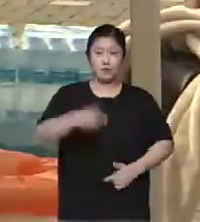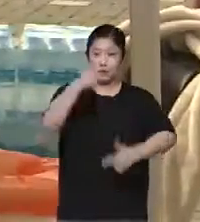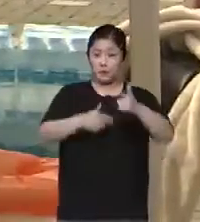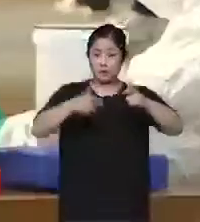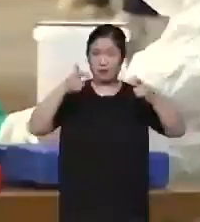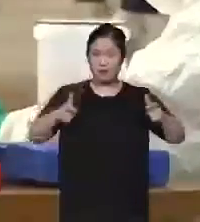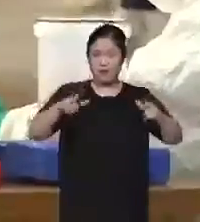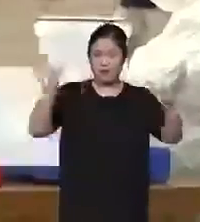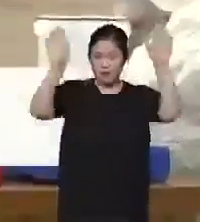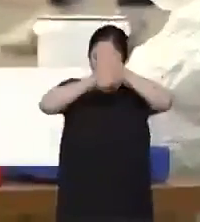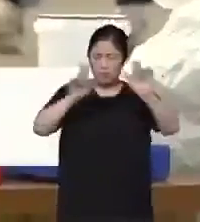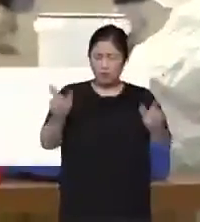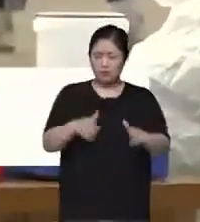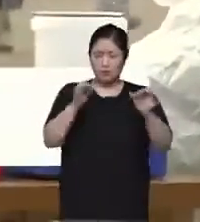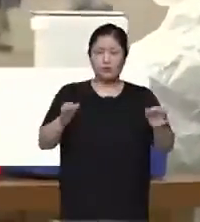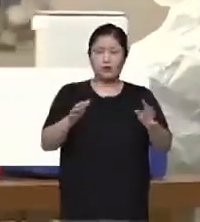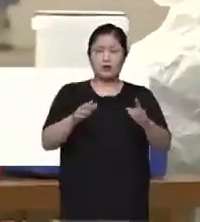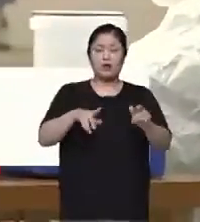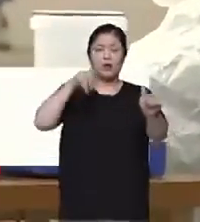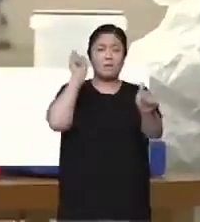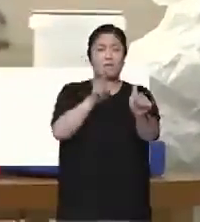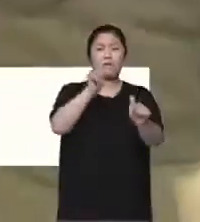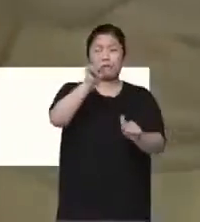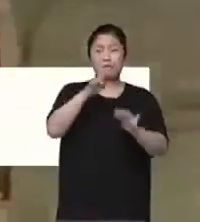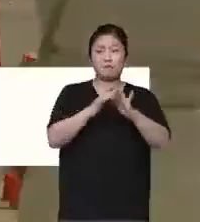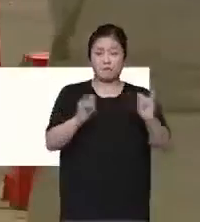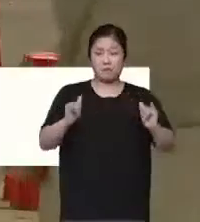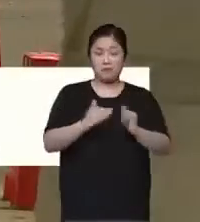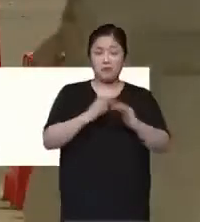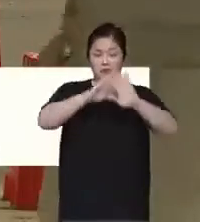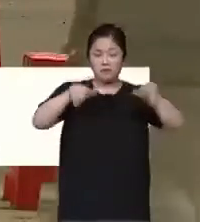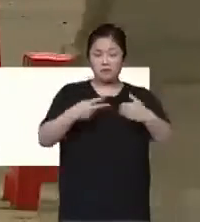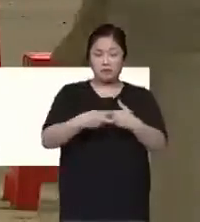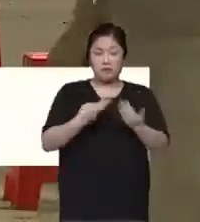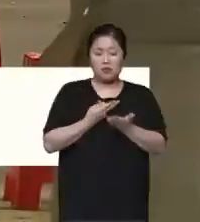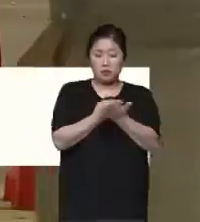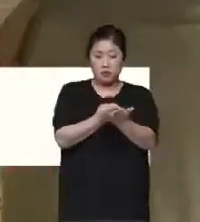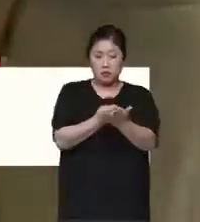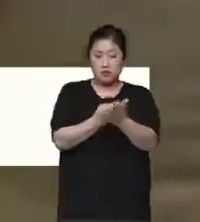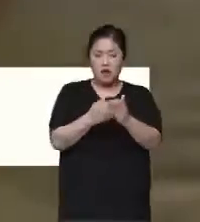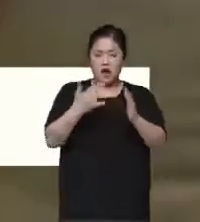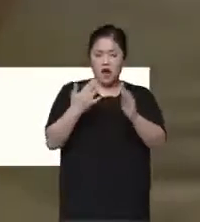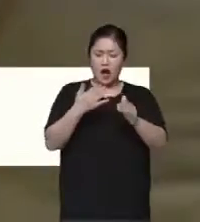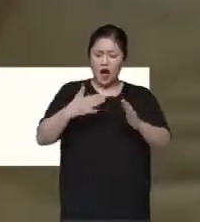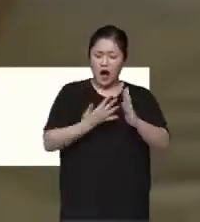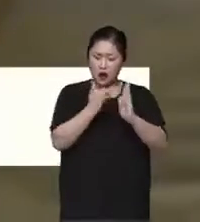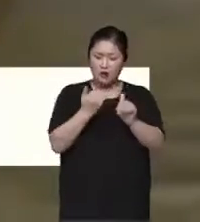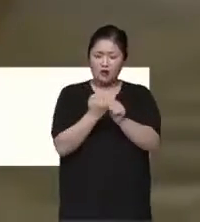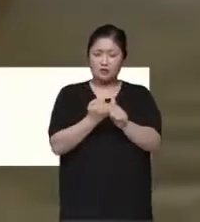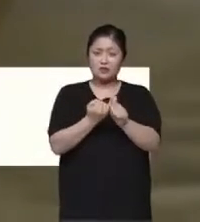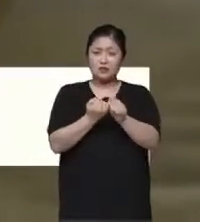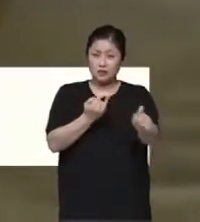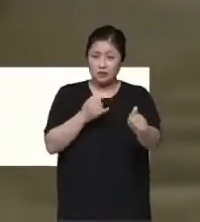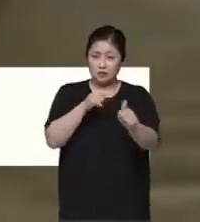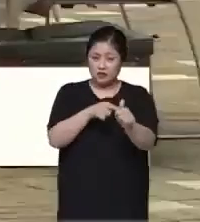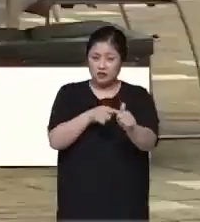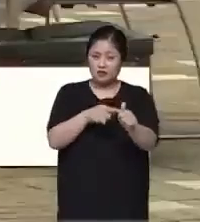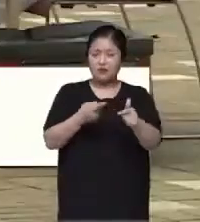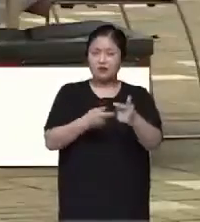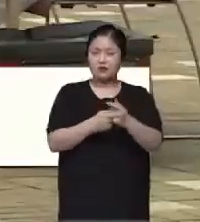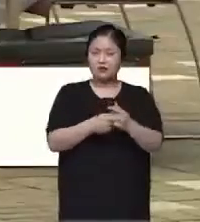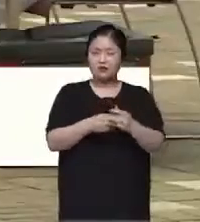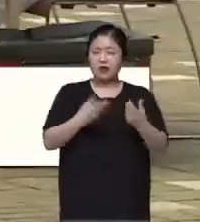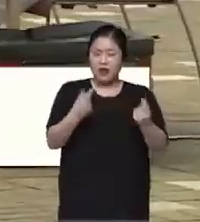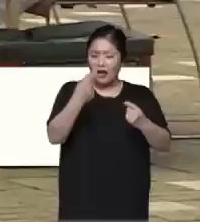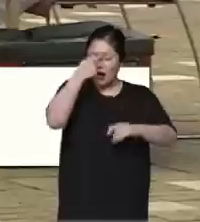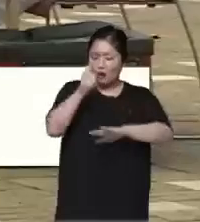목포 지역은 밤사이 한 명의 확진자만 나왔습니다. 전남대병원 입원 환자의 가족 감염자인 사위와 같은 학원에 다니는 영암의